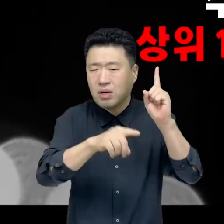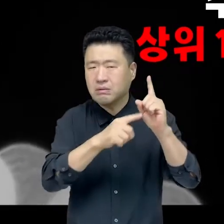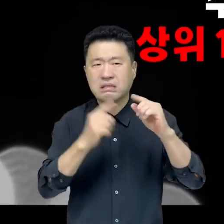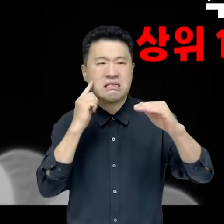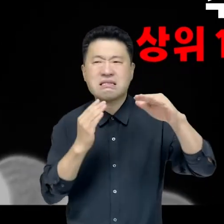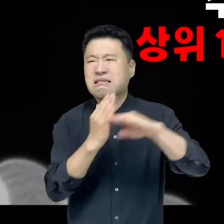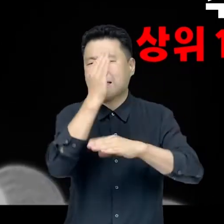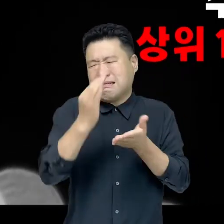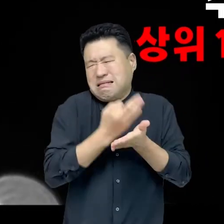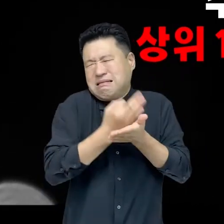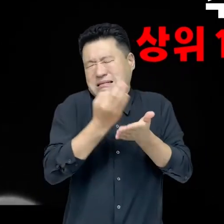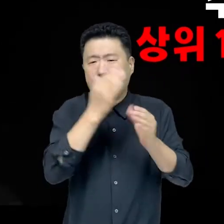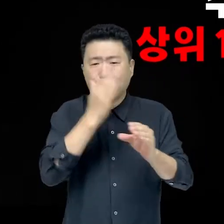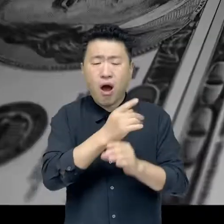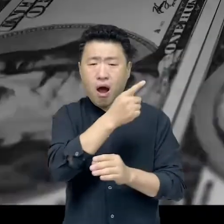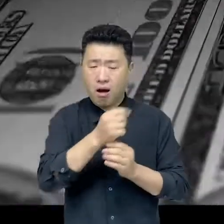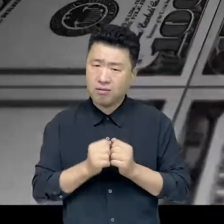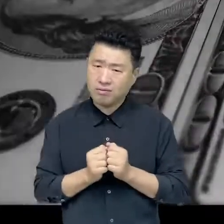1%의 소득은 치솟고 있다.